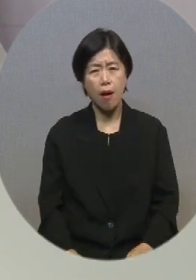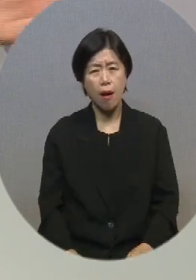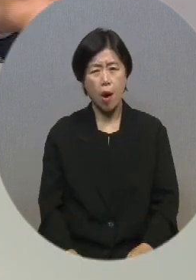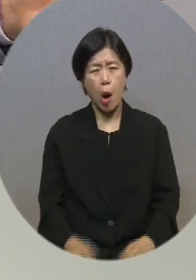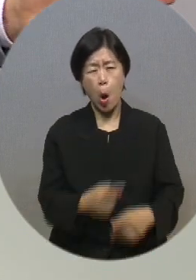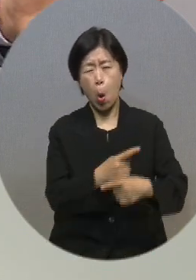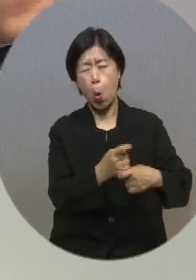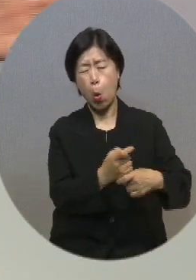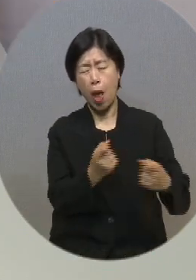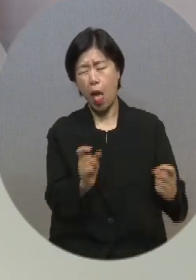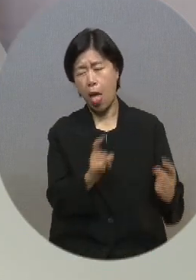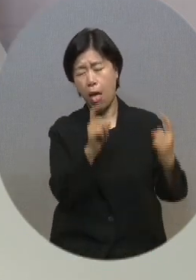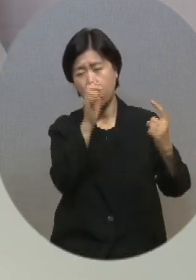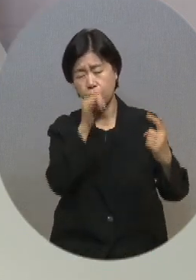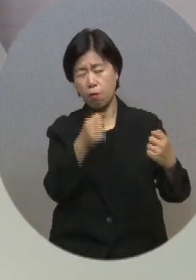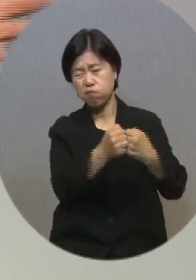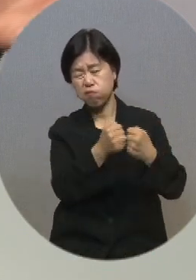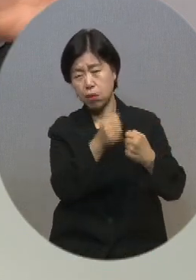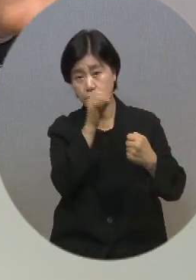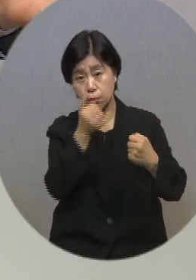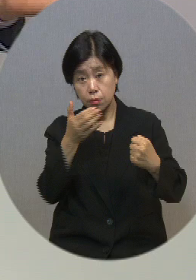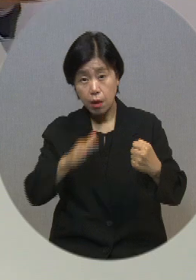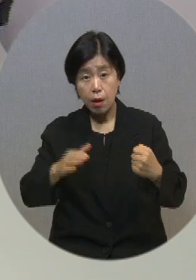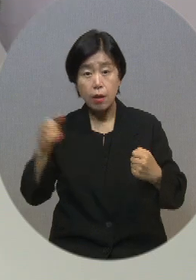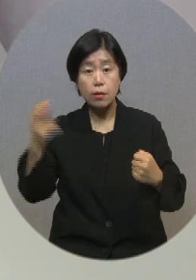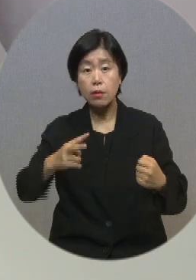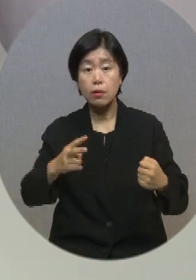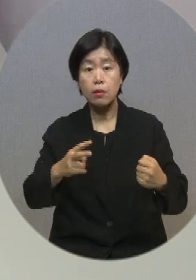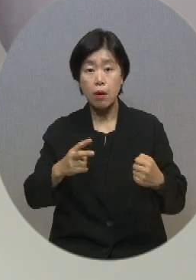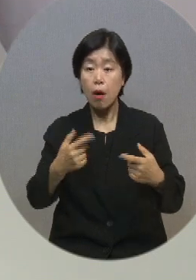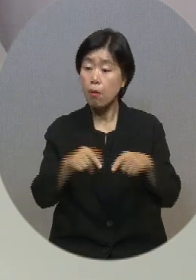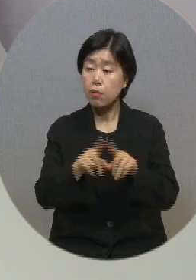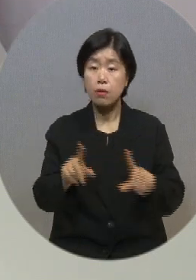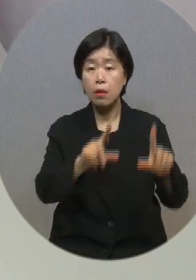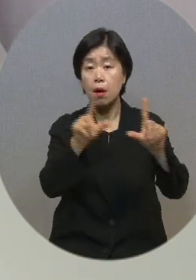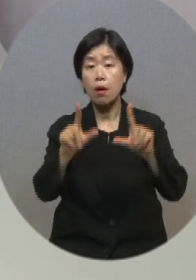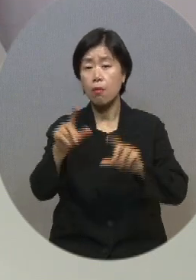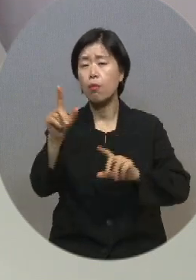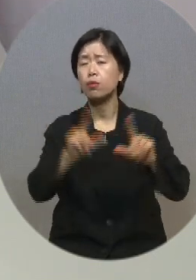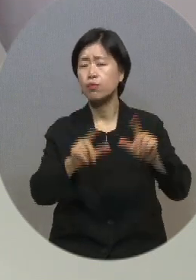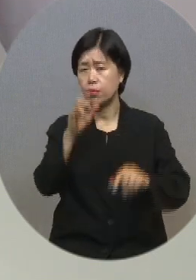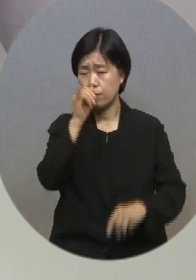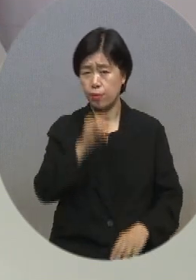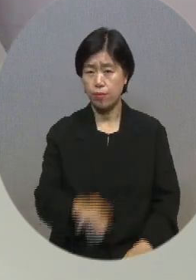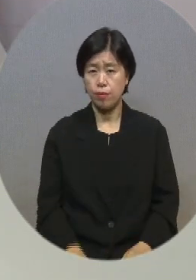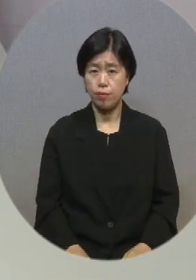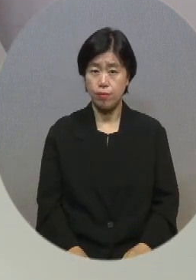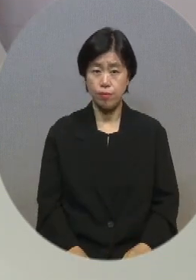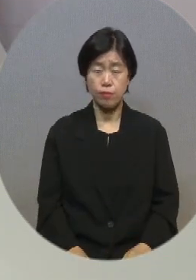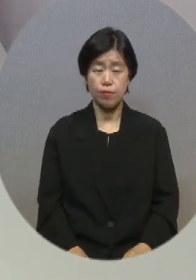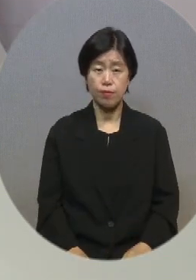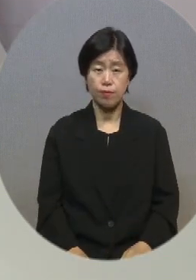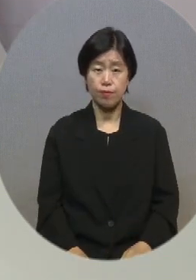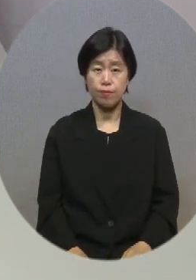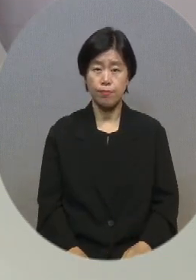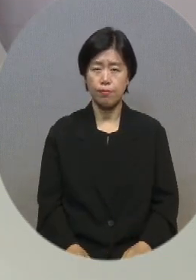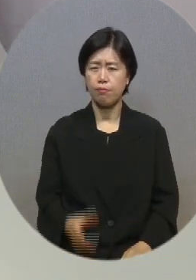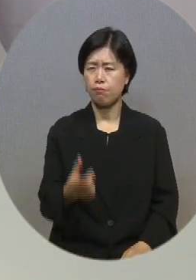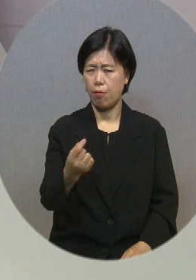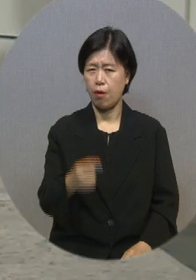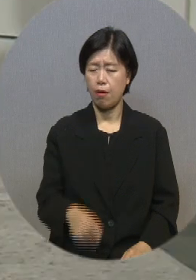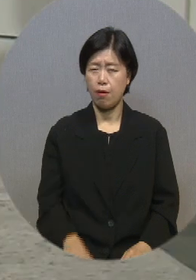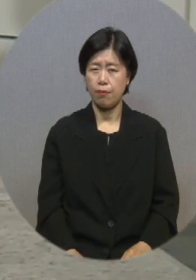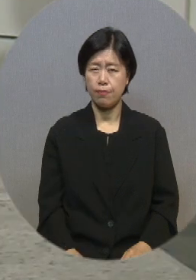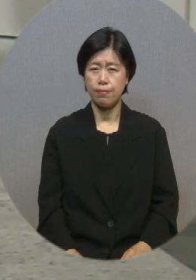소송을 하고 막 그 싸움을 벌리다가도 또 다시 재회를 해서 다시 또 가정을 꾸리고 네. 그런 일이